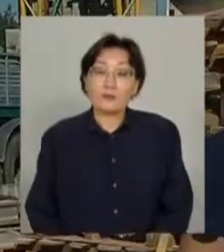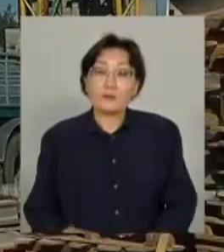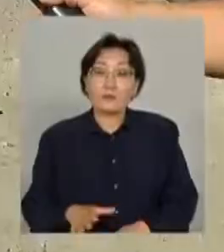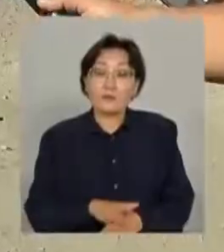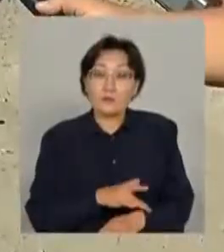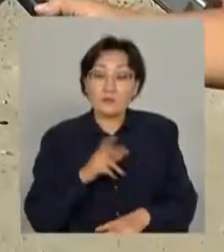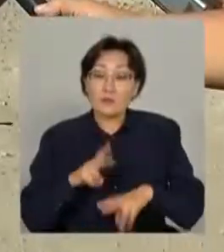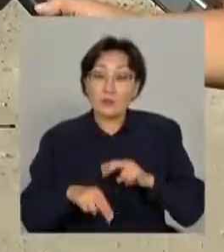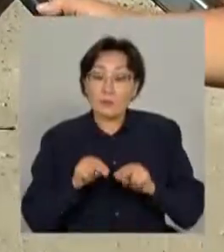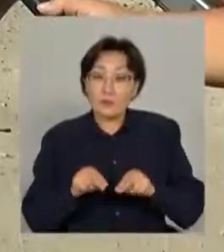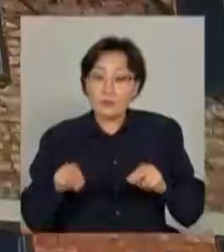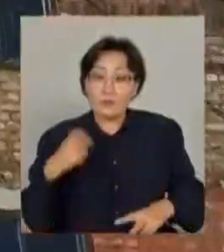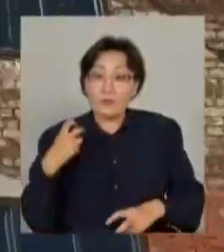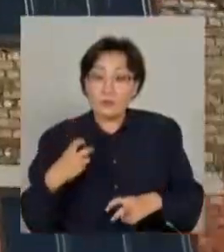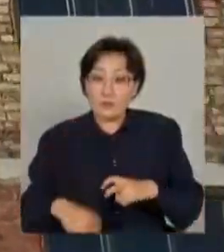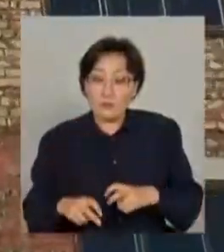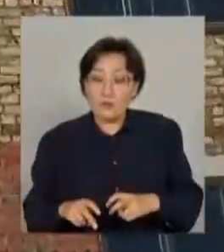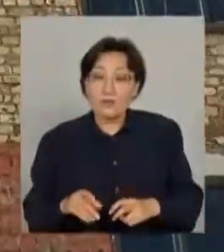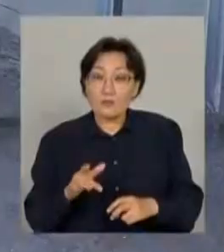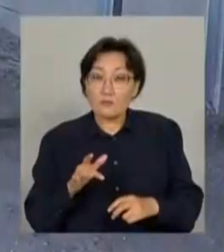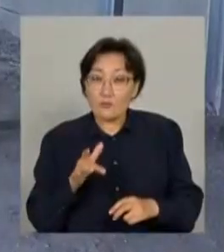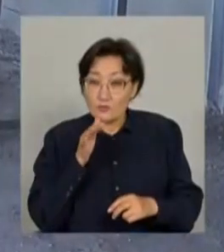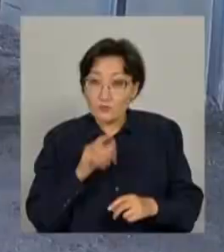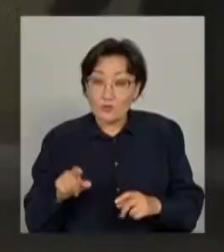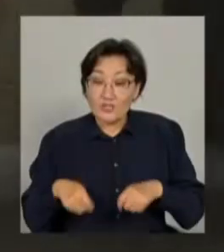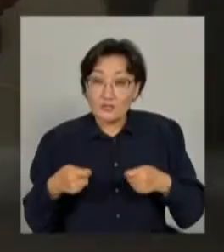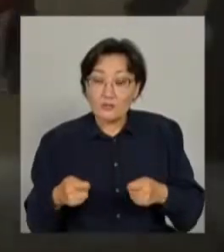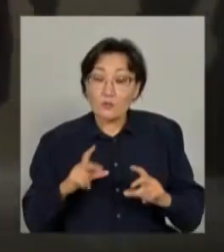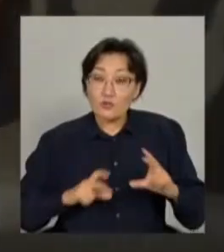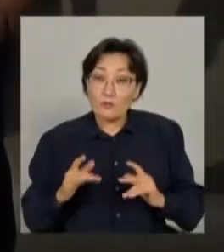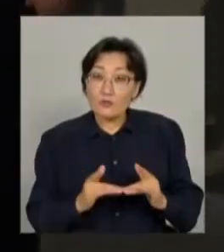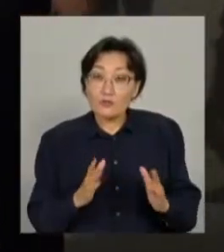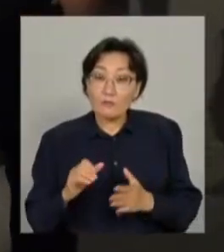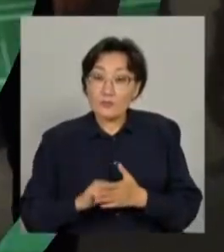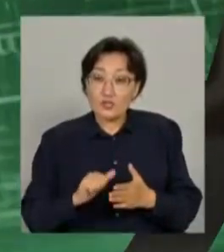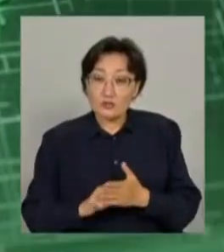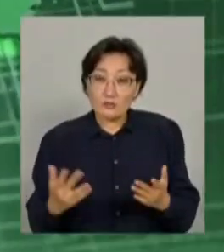Долгострой в Петропавловске. Срываются сроки сдачи студенческих общежитий. В чем причина?